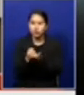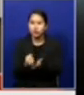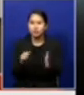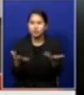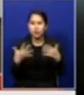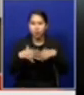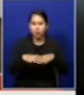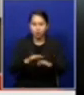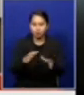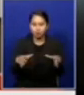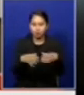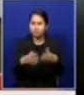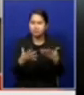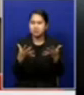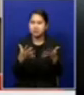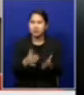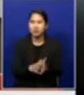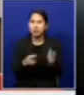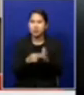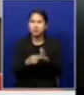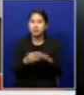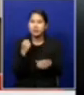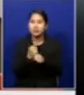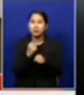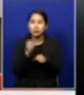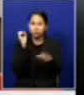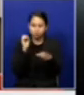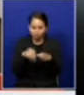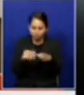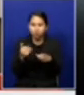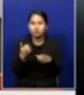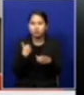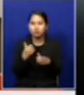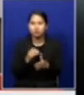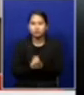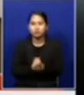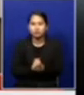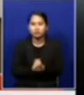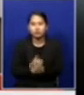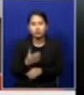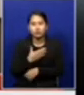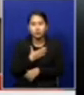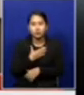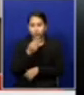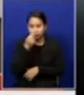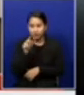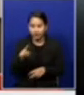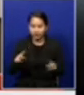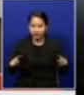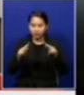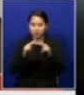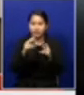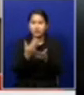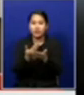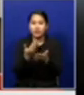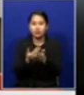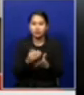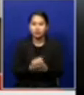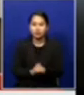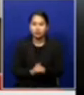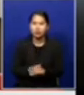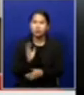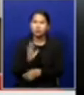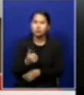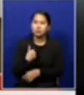ยเสมือนตกงานกันหมดครับผมก็เลยก็เช็คที่กระทรวงการคลังว่ามีรัฐม